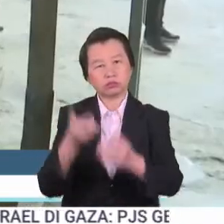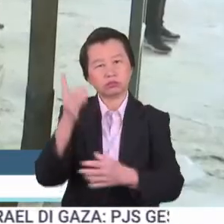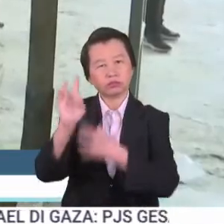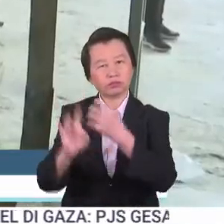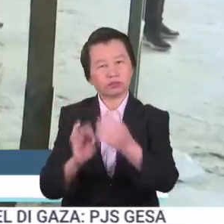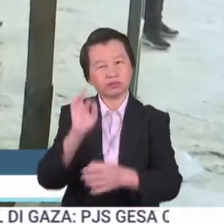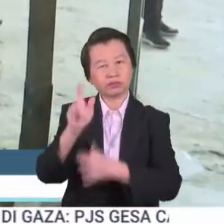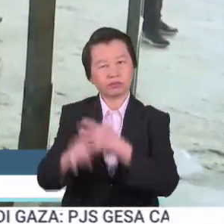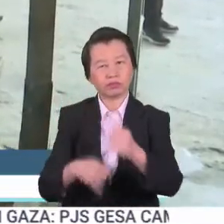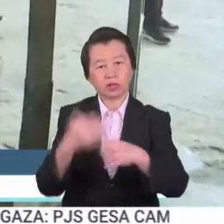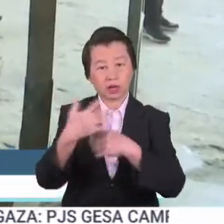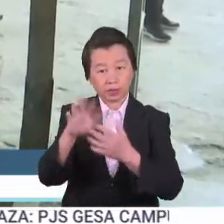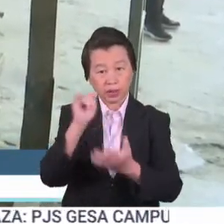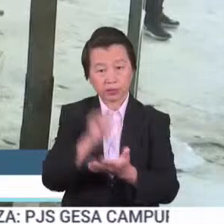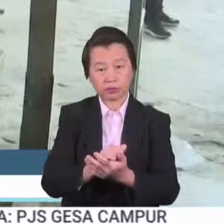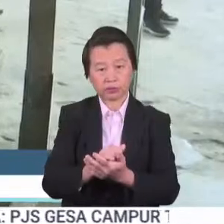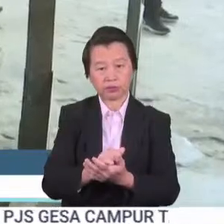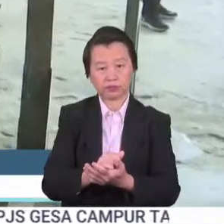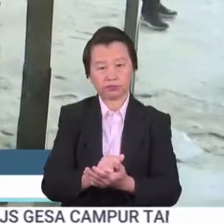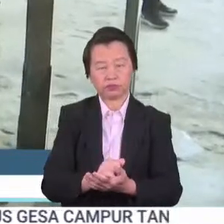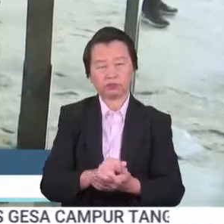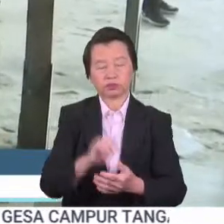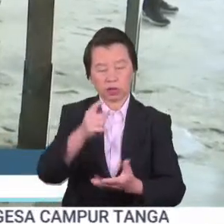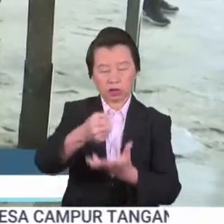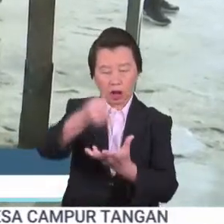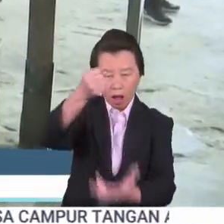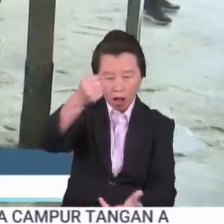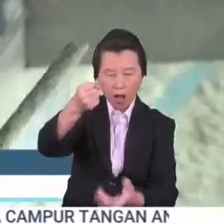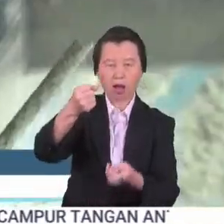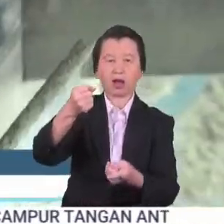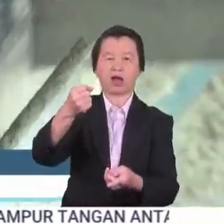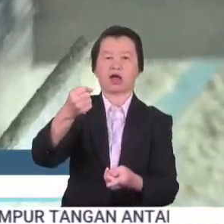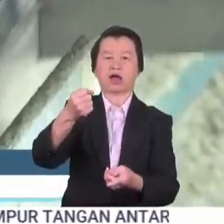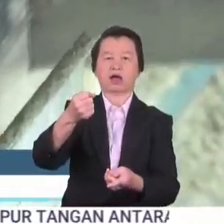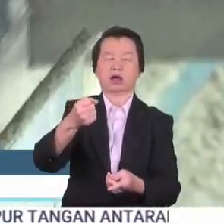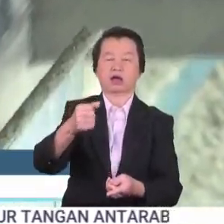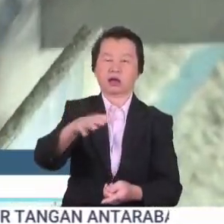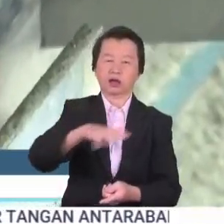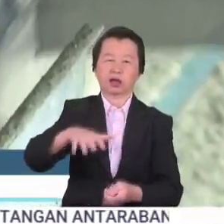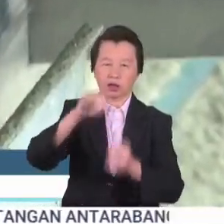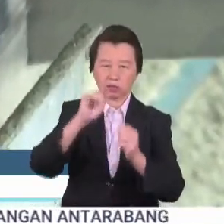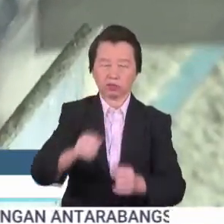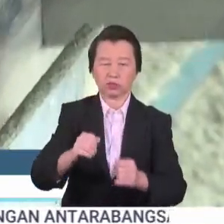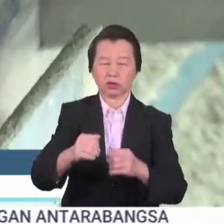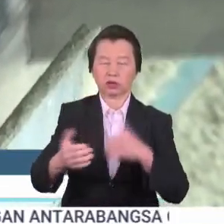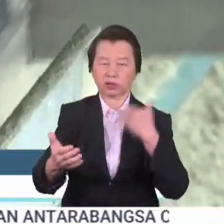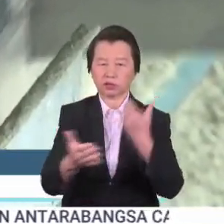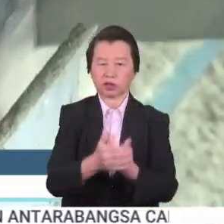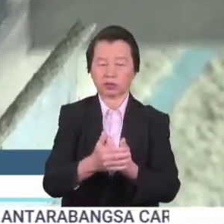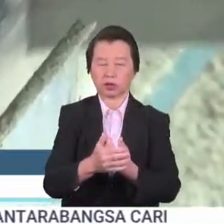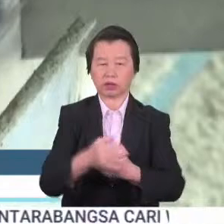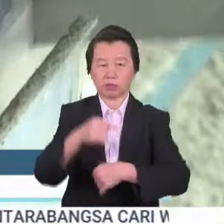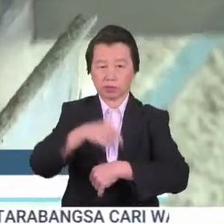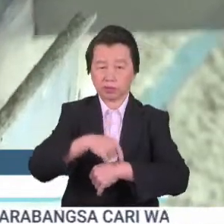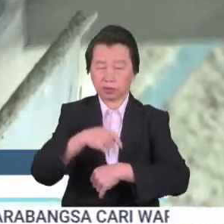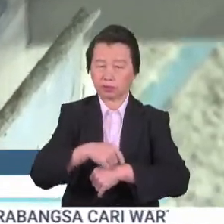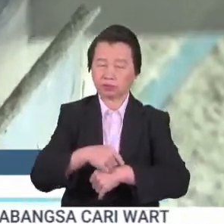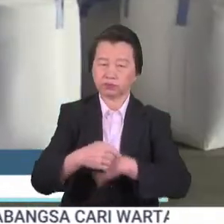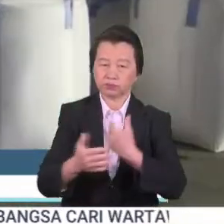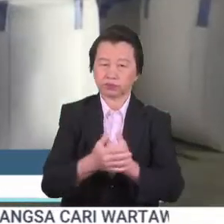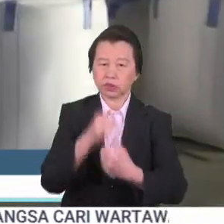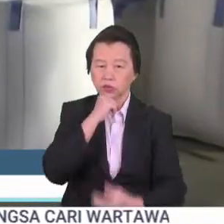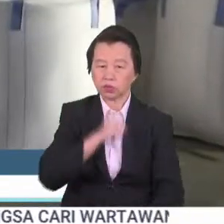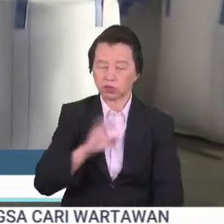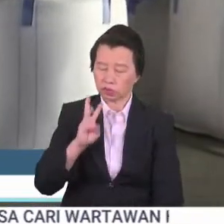tahun Selepas itu satu jumlah simpanan yang sekurang-kurangnya apabila sampai tempoh